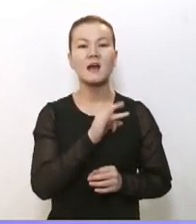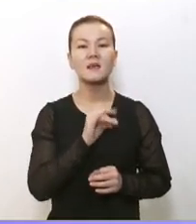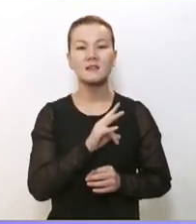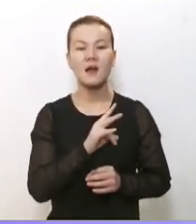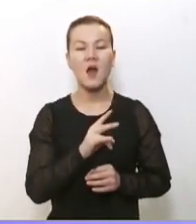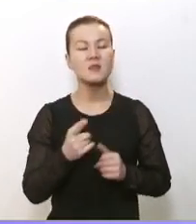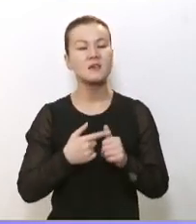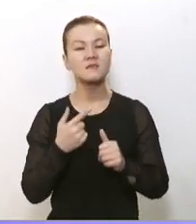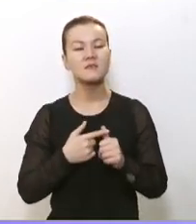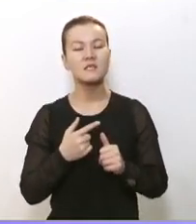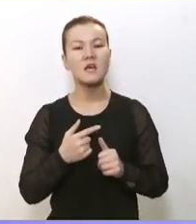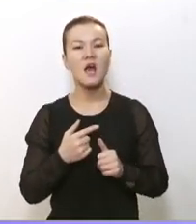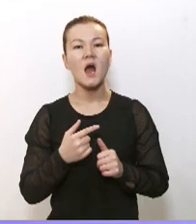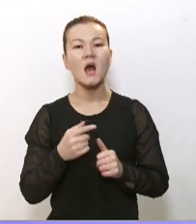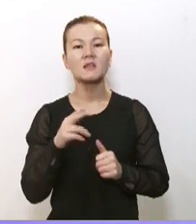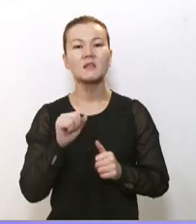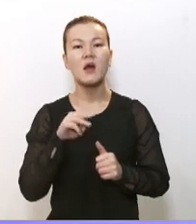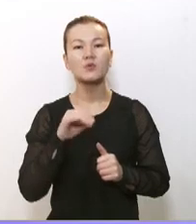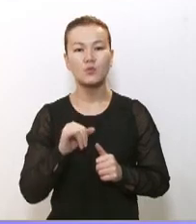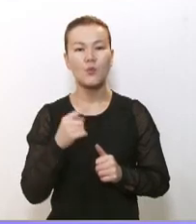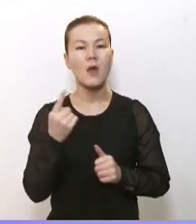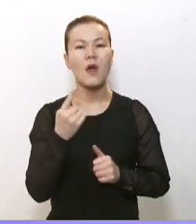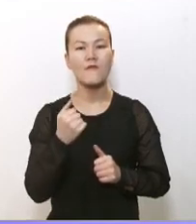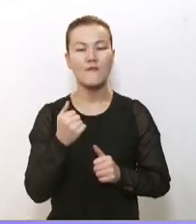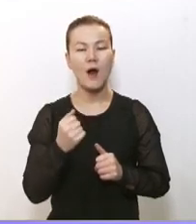Назовите дату первого полета.